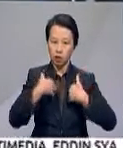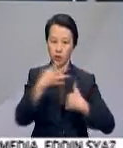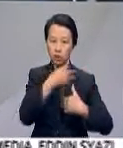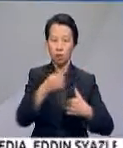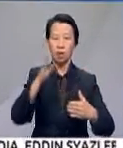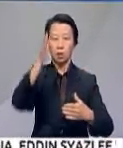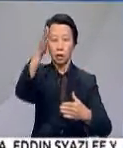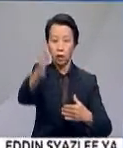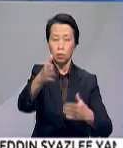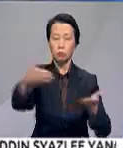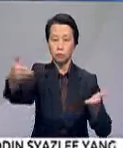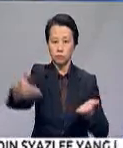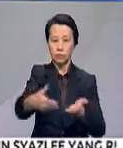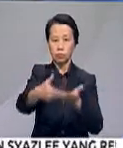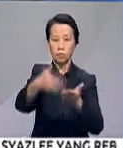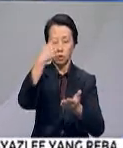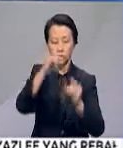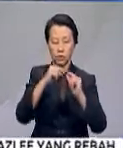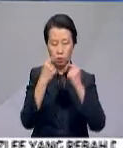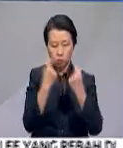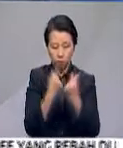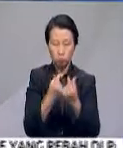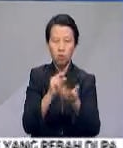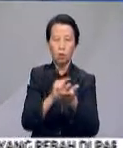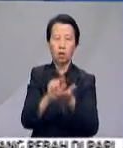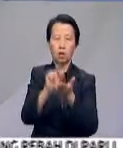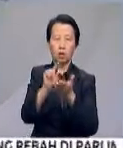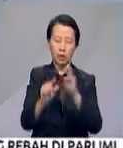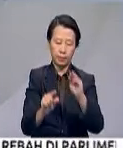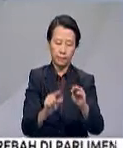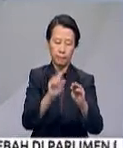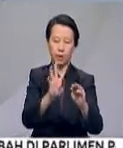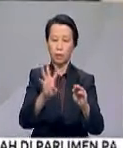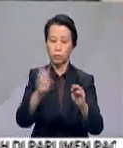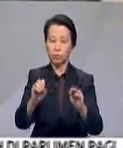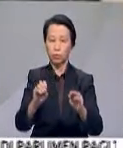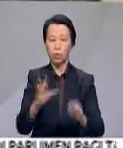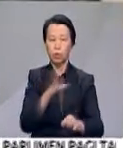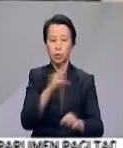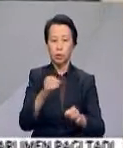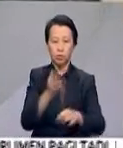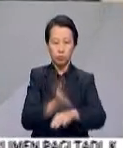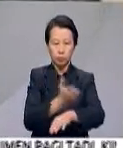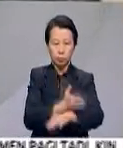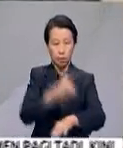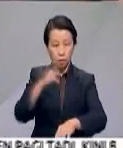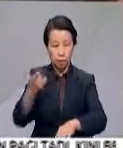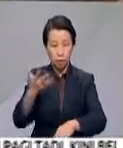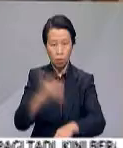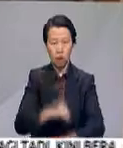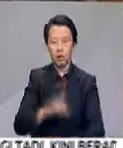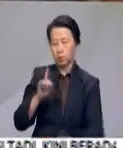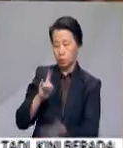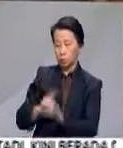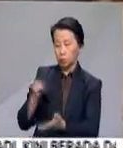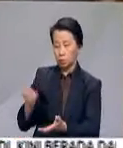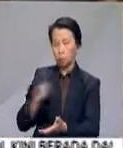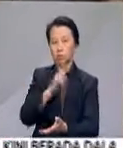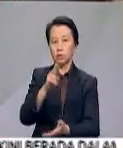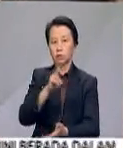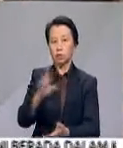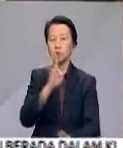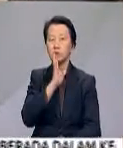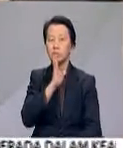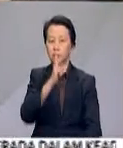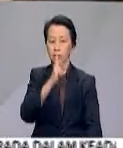yang bakal diperkenalkan untuk golongan berpendapatan M40. Pada perkembangan lain, Datuk Seri Zulkifli juga menyatakan